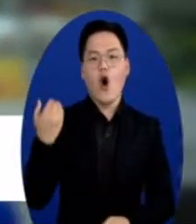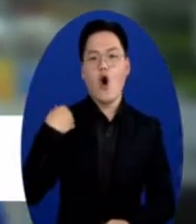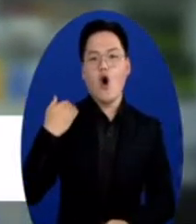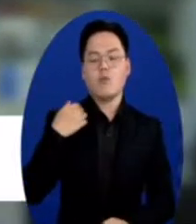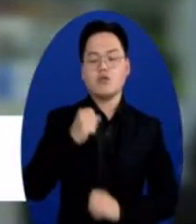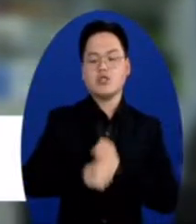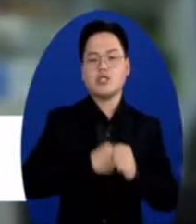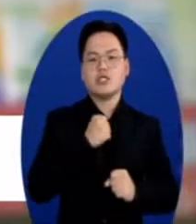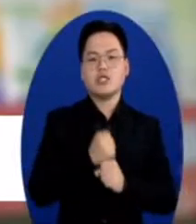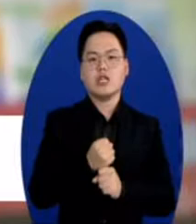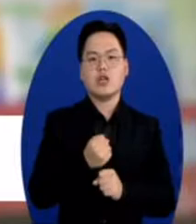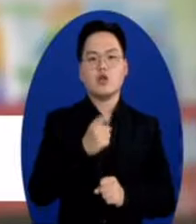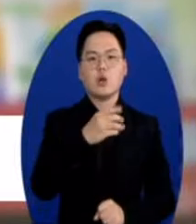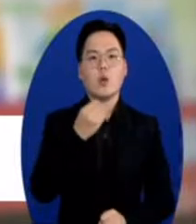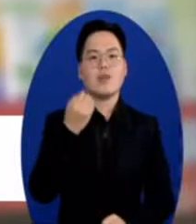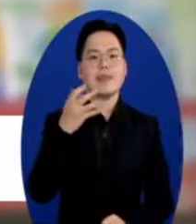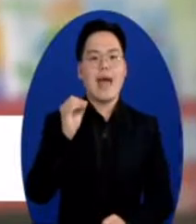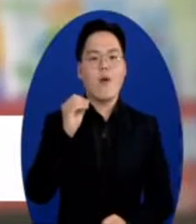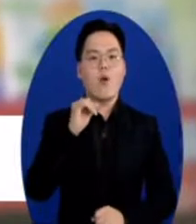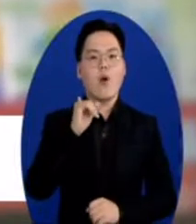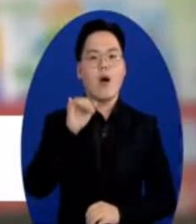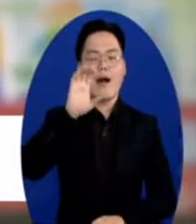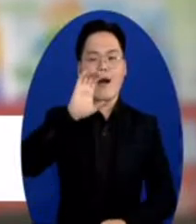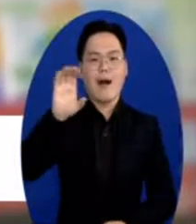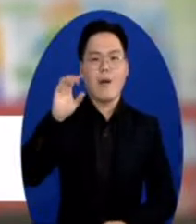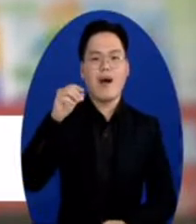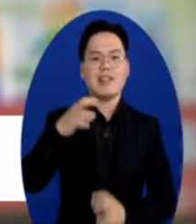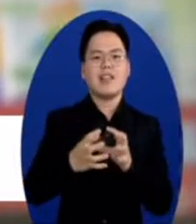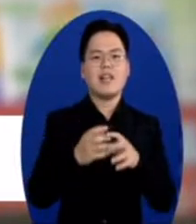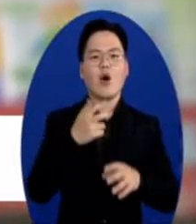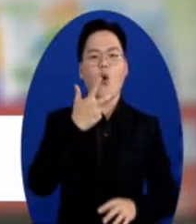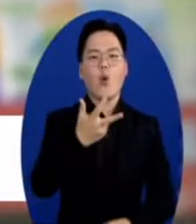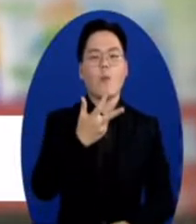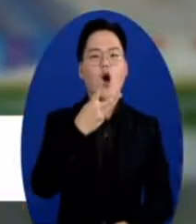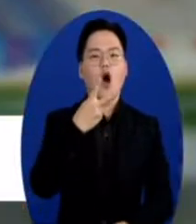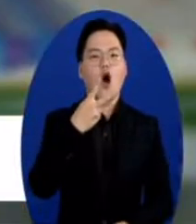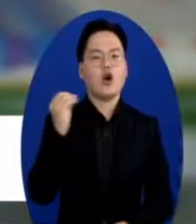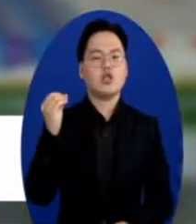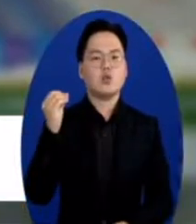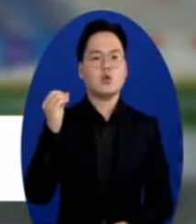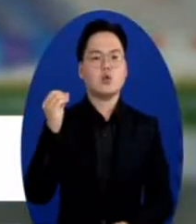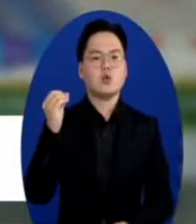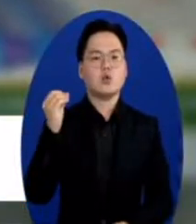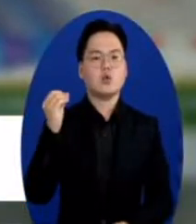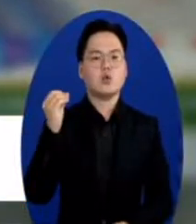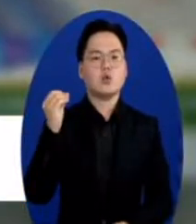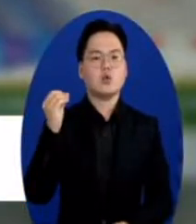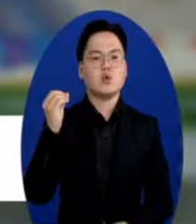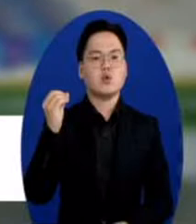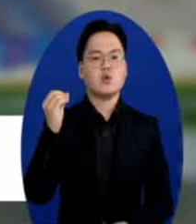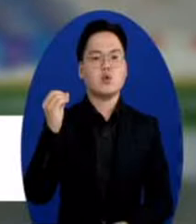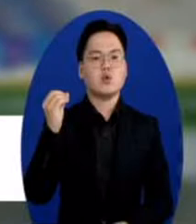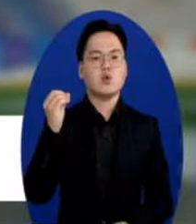гаруй ханган нийлүүлэгч компани дэлхийн 80 гаруй орноос 3200 нэр төрлийн эмийг